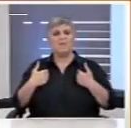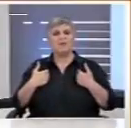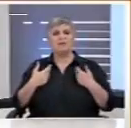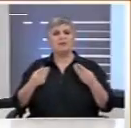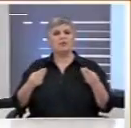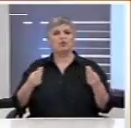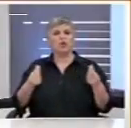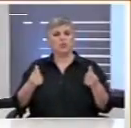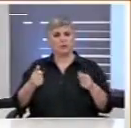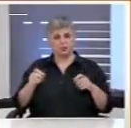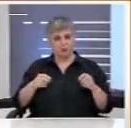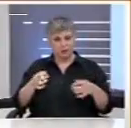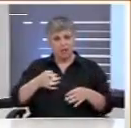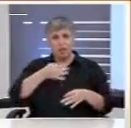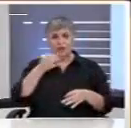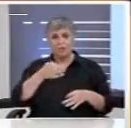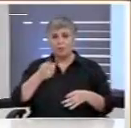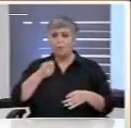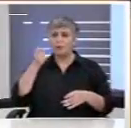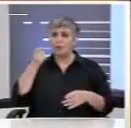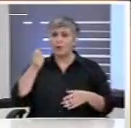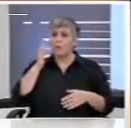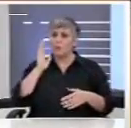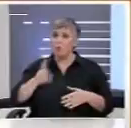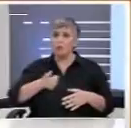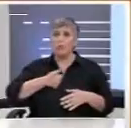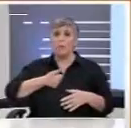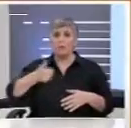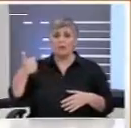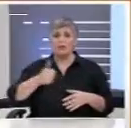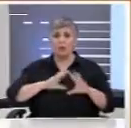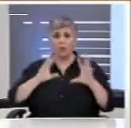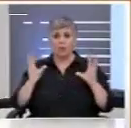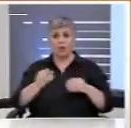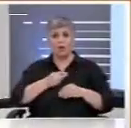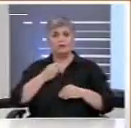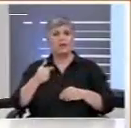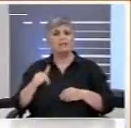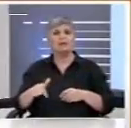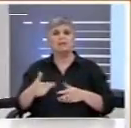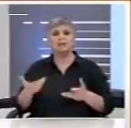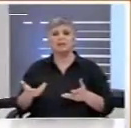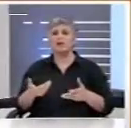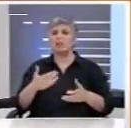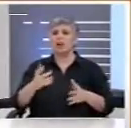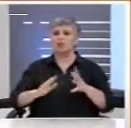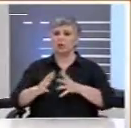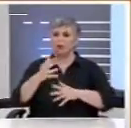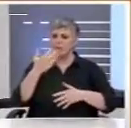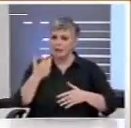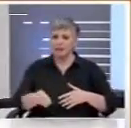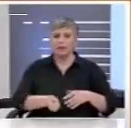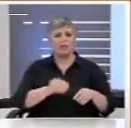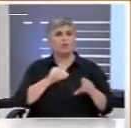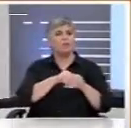ότι το χρέος είναι βιώσιμο και να δούμε τι ρυθμούς ανάπτυξης και τι πρωτογενή πλεονάσματα μπορούμε να έχουμε για να